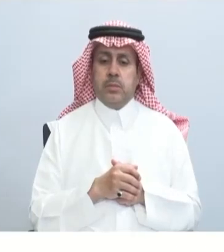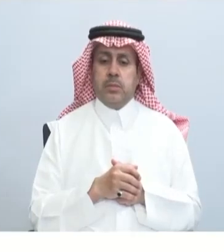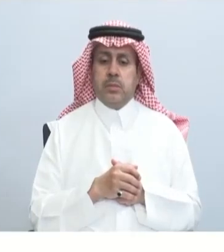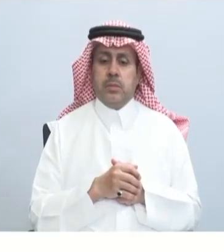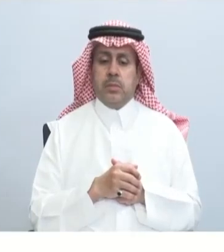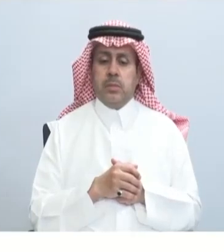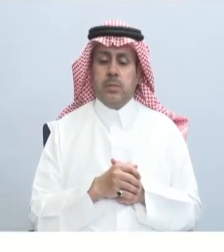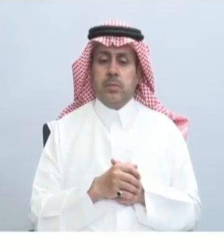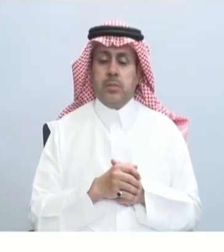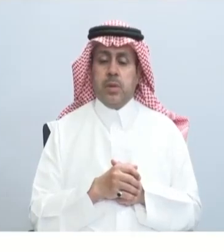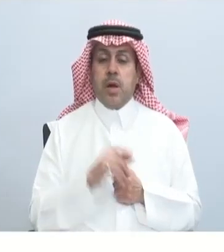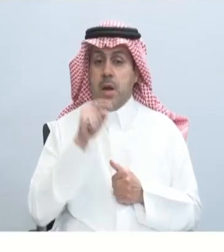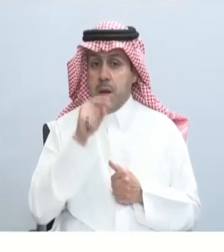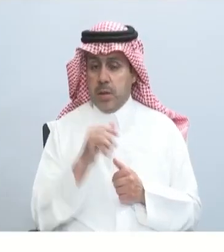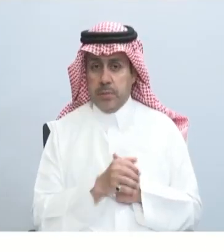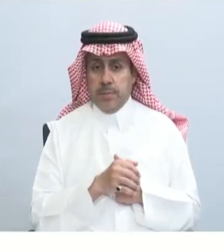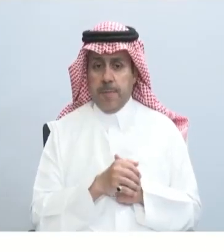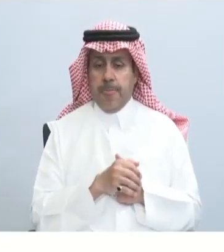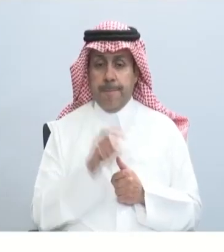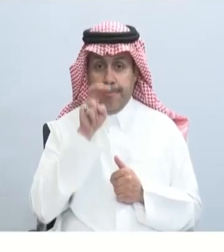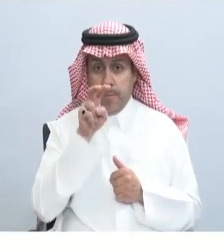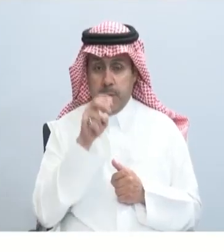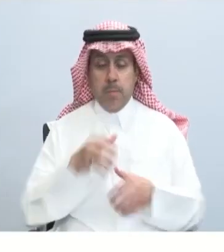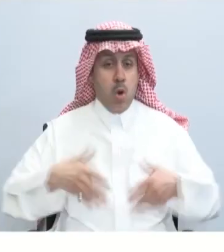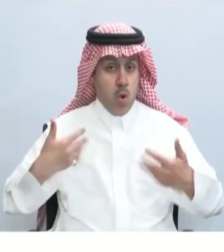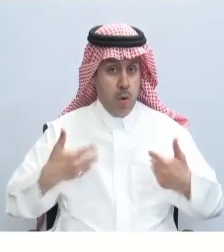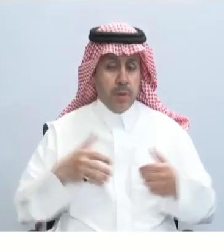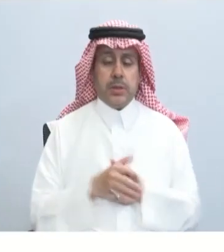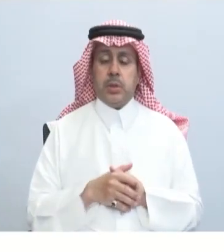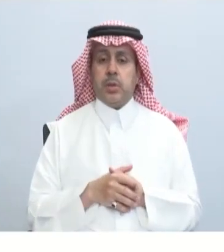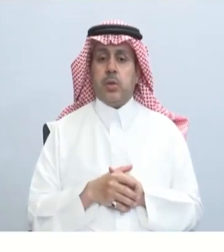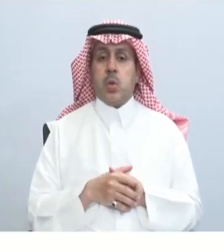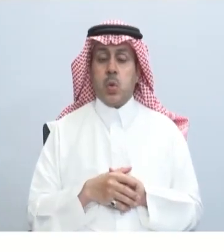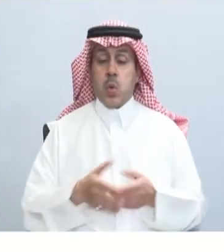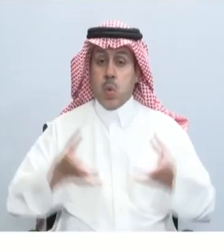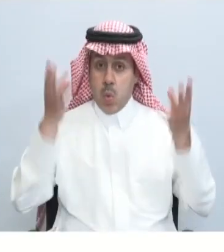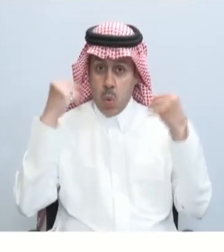الوطن طلابي وطالبات امامكم لعبه جمي الى كنوز